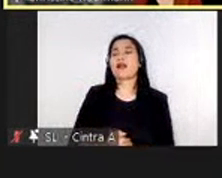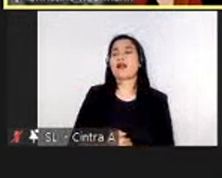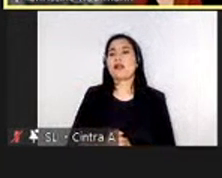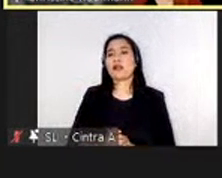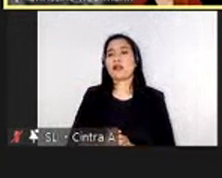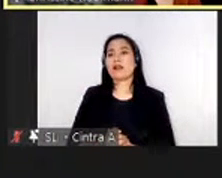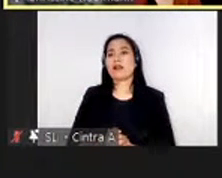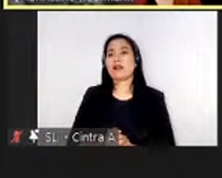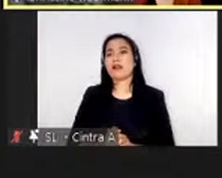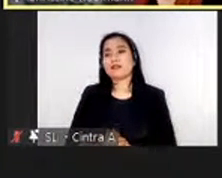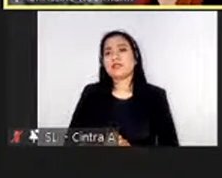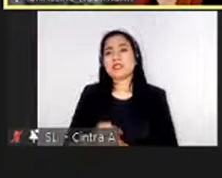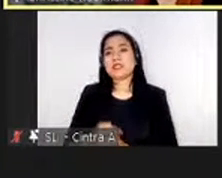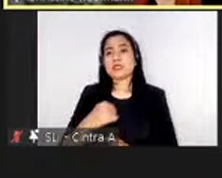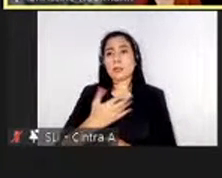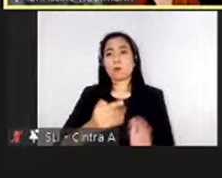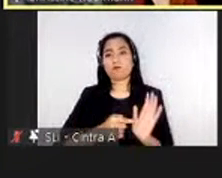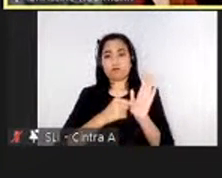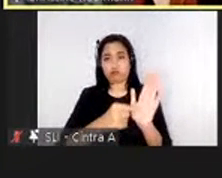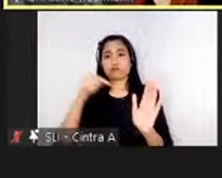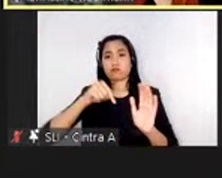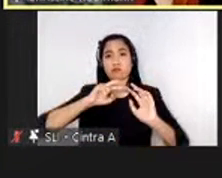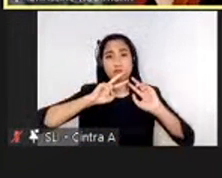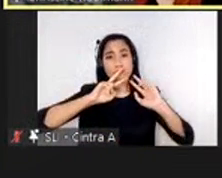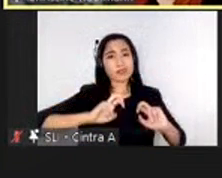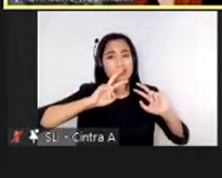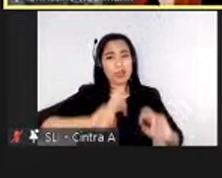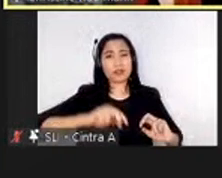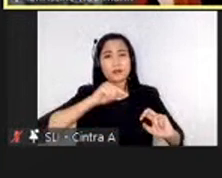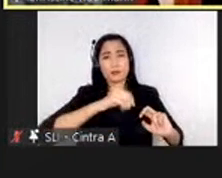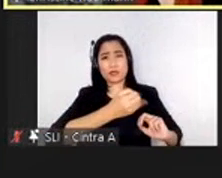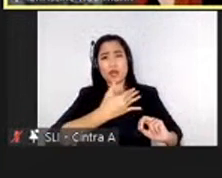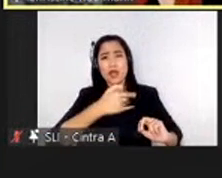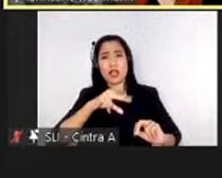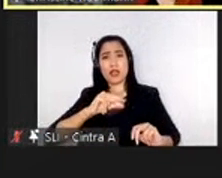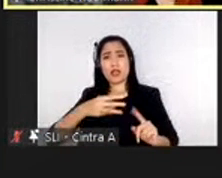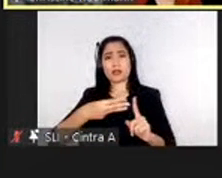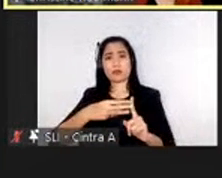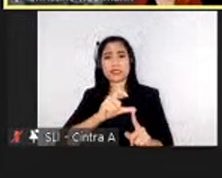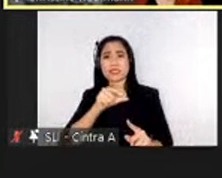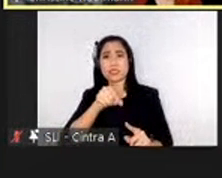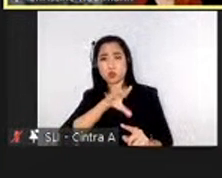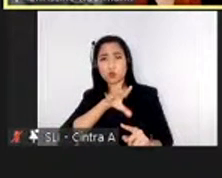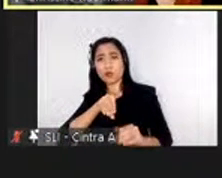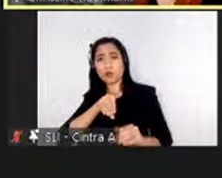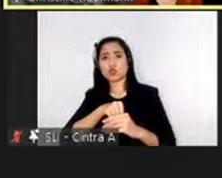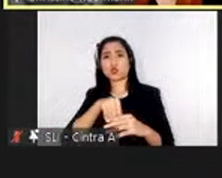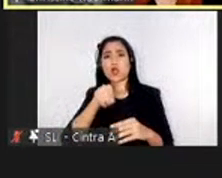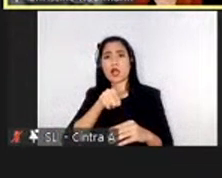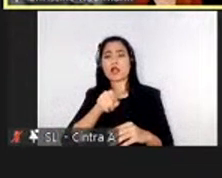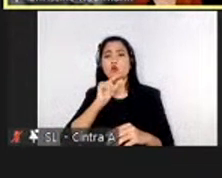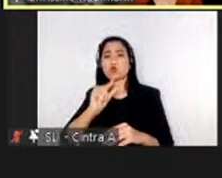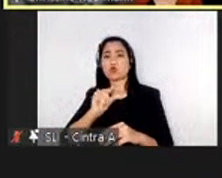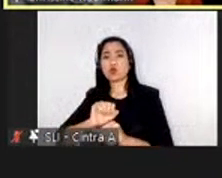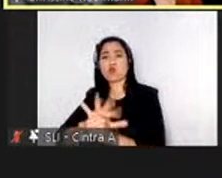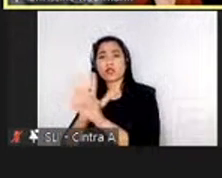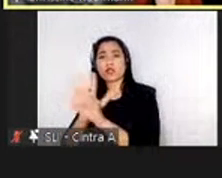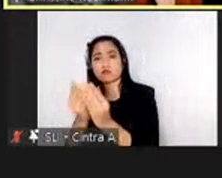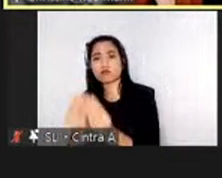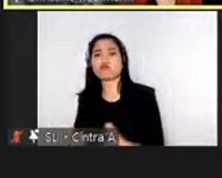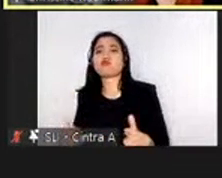menunjukkan bahwa penelitian menunjukkan bahwa RBC itu berkontribusi pada pemulihan covid-19 Apa